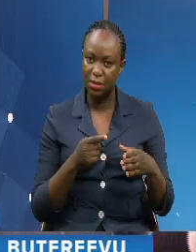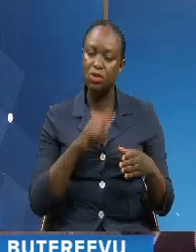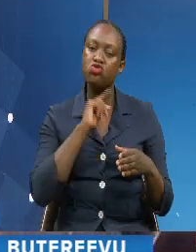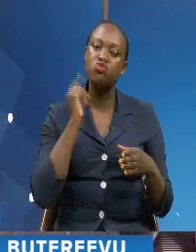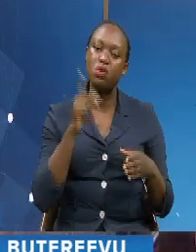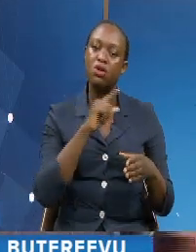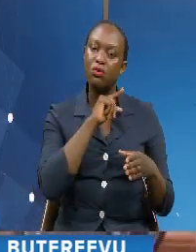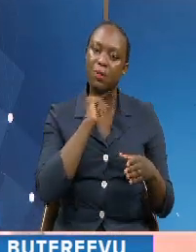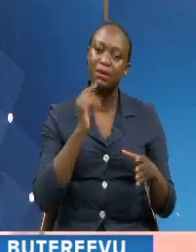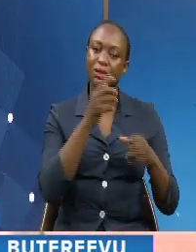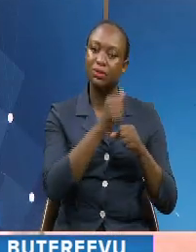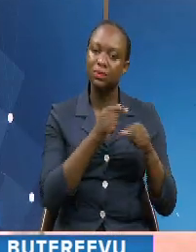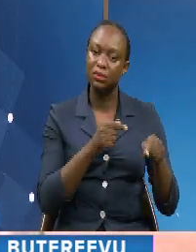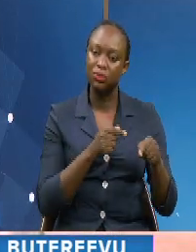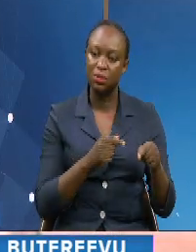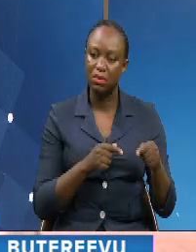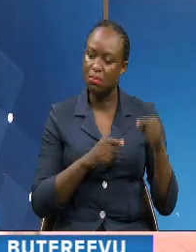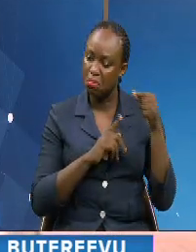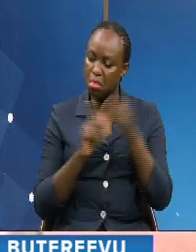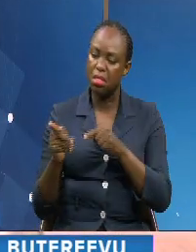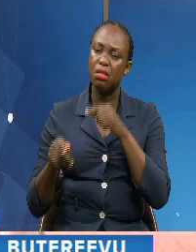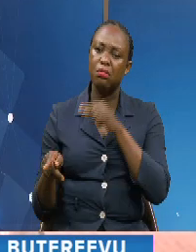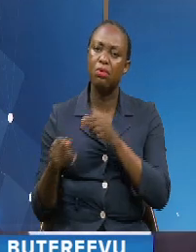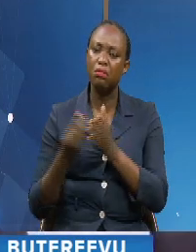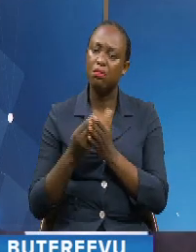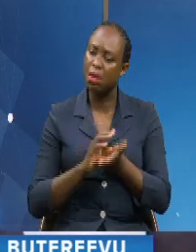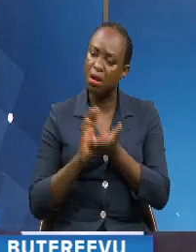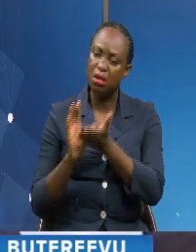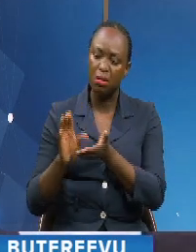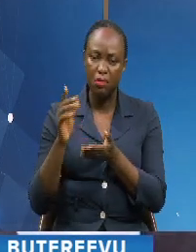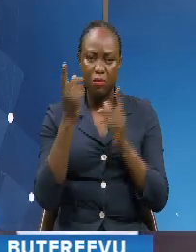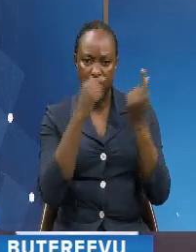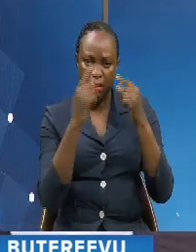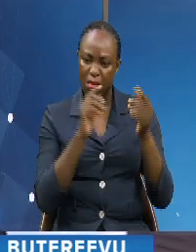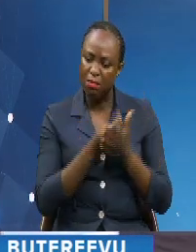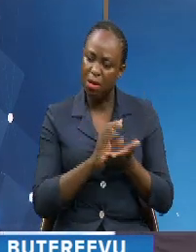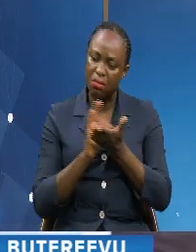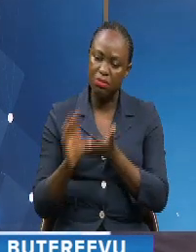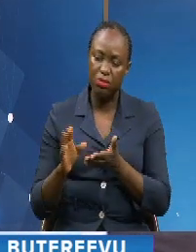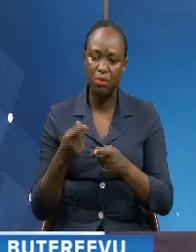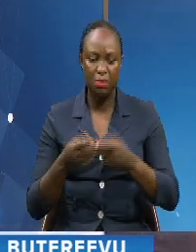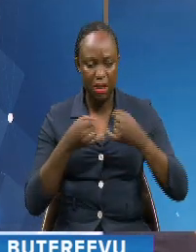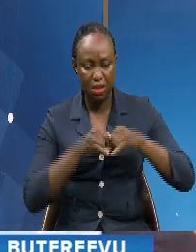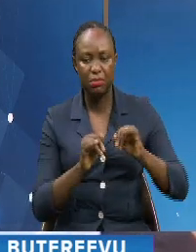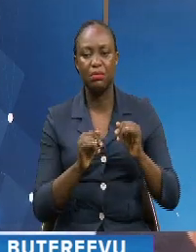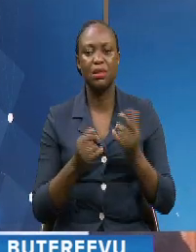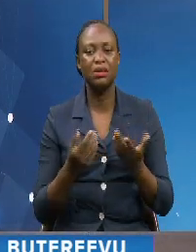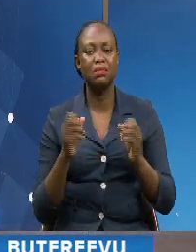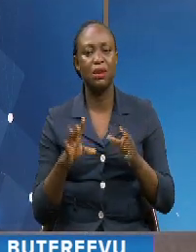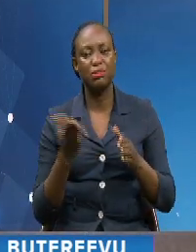Pastors Ground abalumiriza Omusumba Ssenyonga okubaggyako ensimbi mu ngeri y'olukujjukujju ate n'atabakolera ku ebyo bye